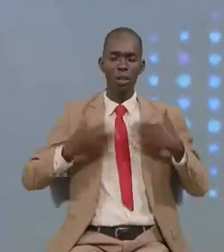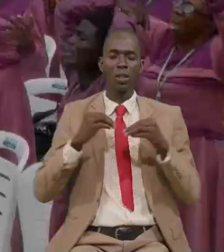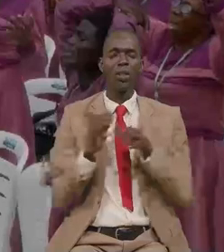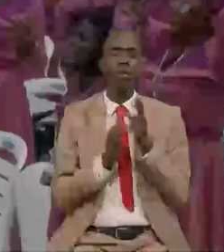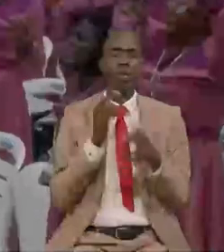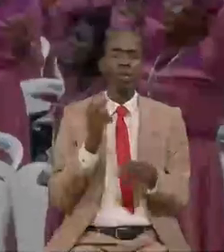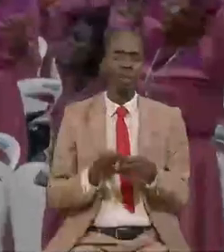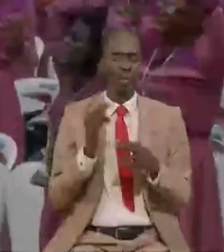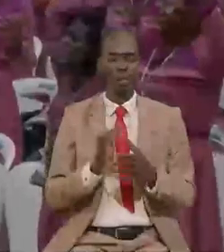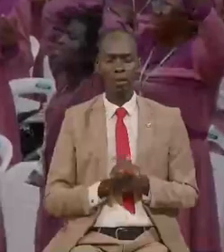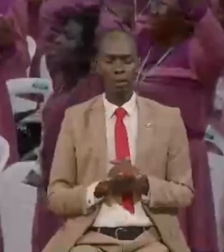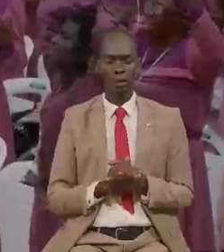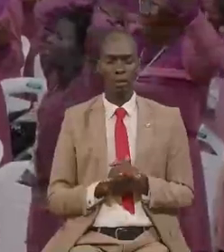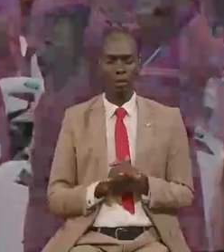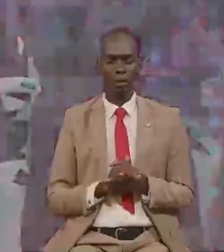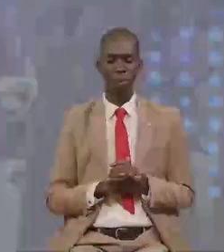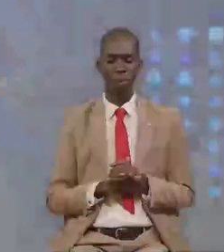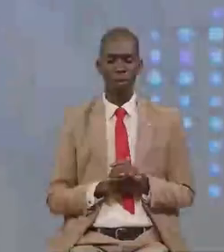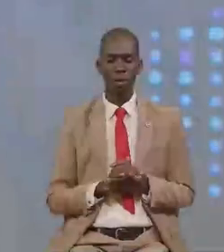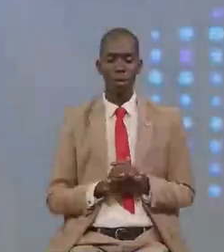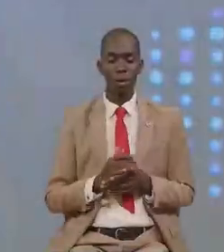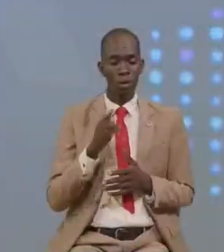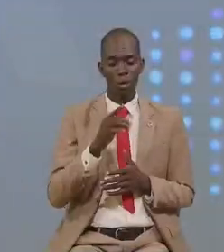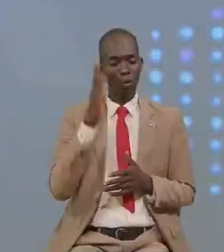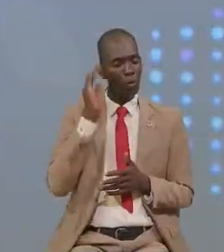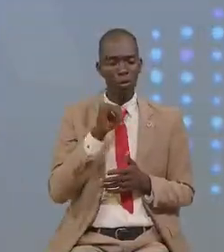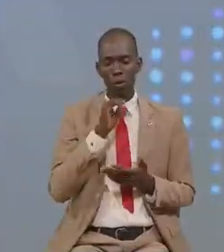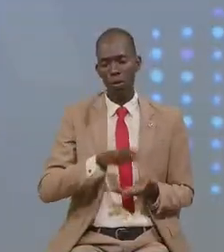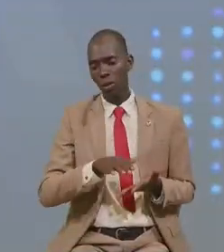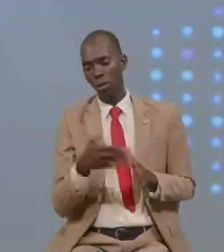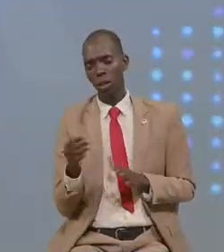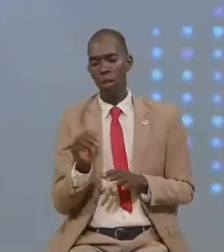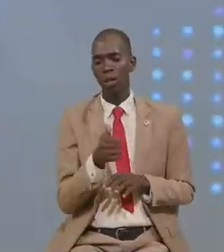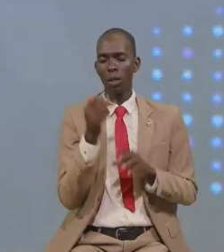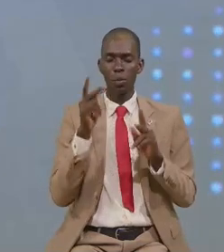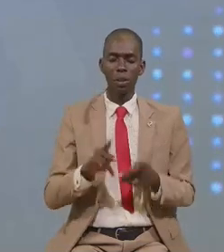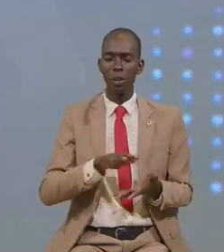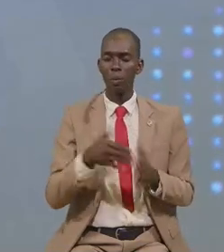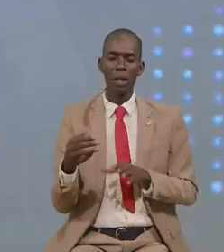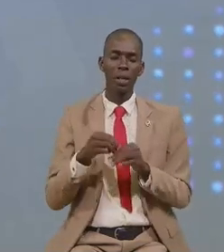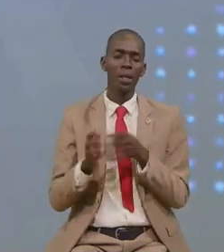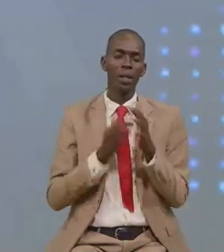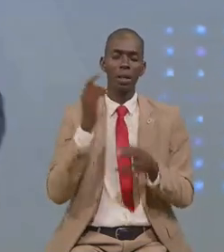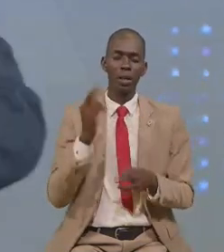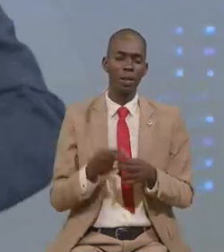Jésus. Tu ne mourras pas à la mort, à la place de quelqu'un d'autre.